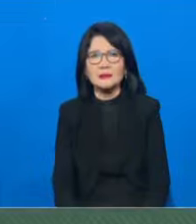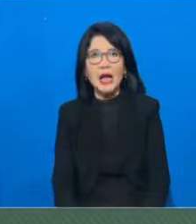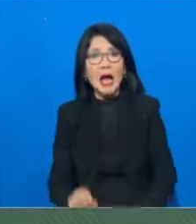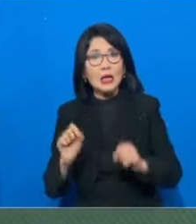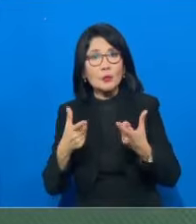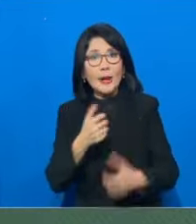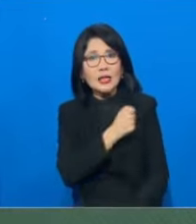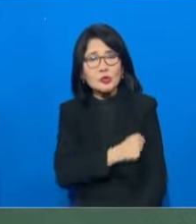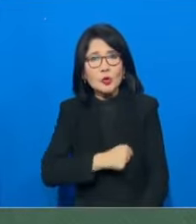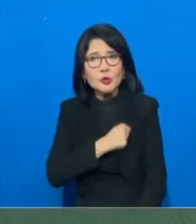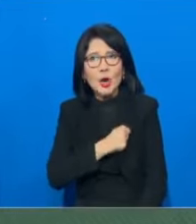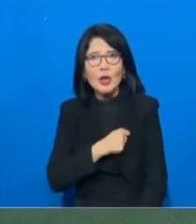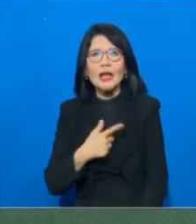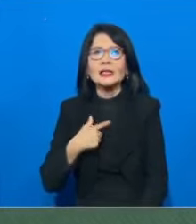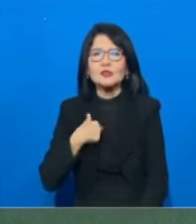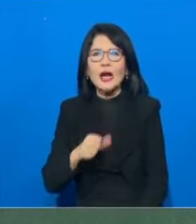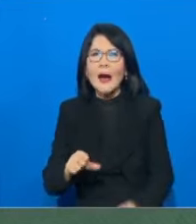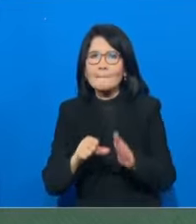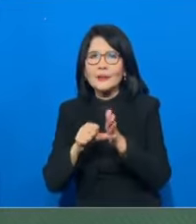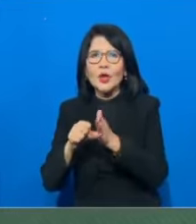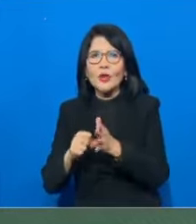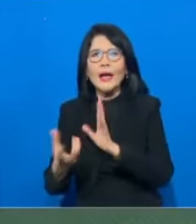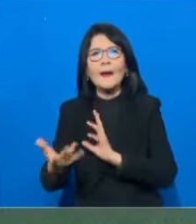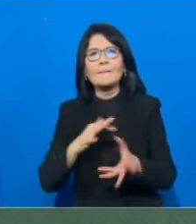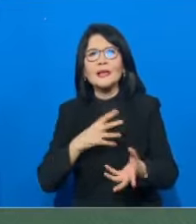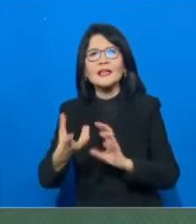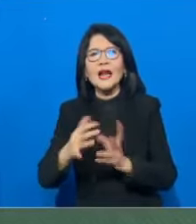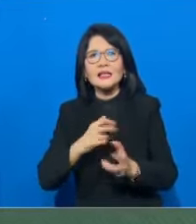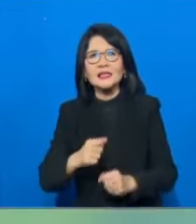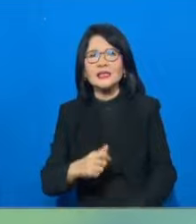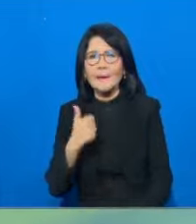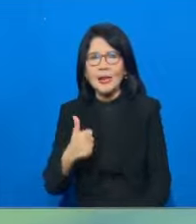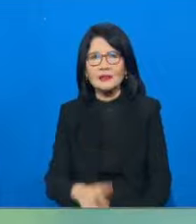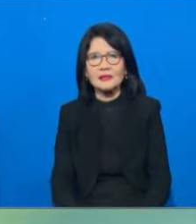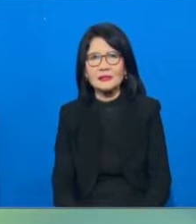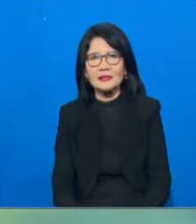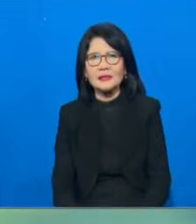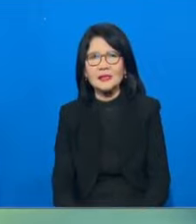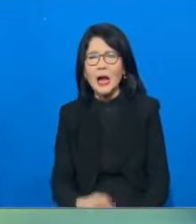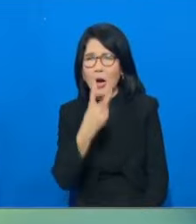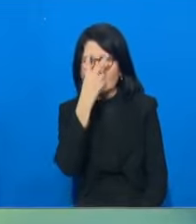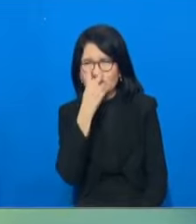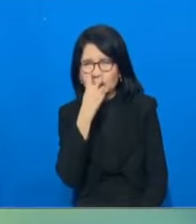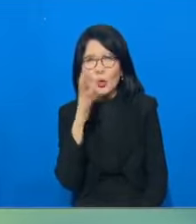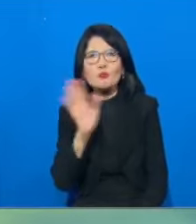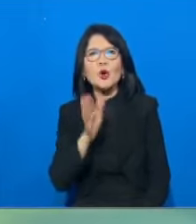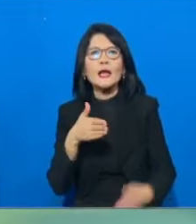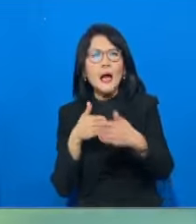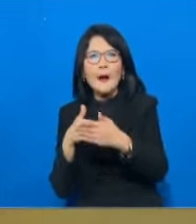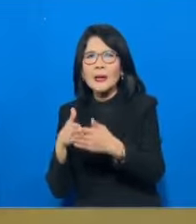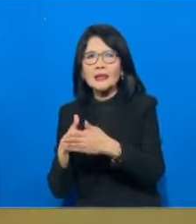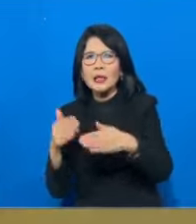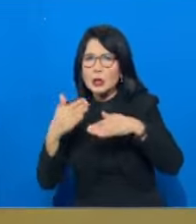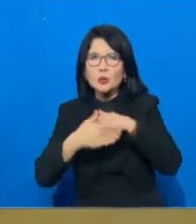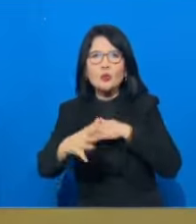sosial ia pun suka menolong dan berinteraksi dengan baik keterbatasan penglihatan tak menjadi hambatan untuk terus